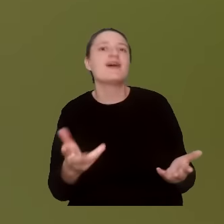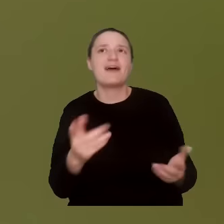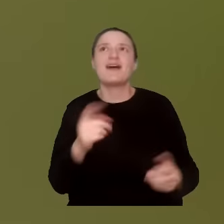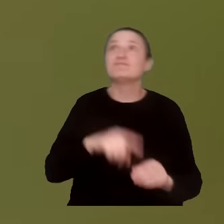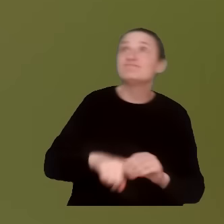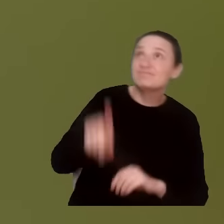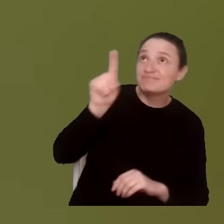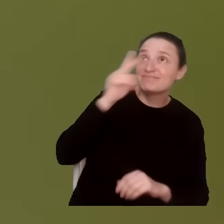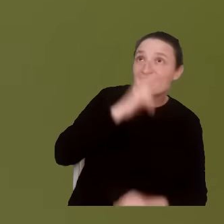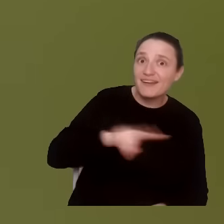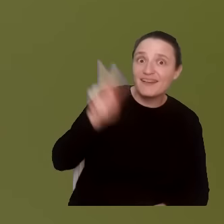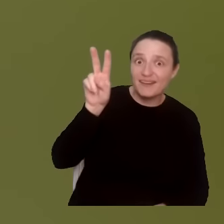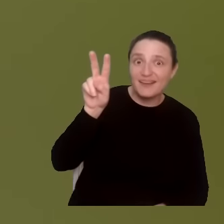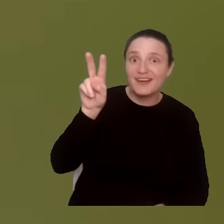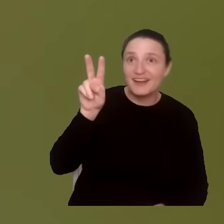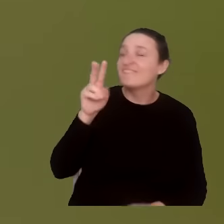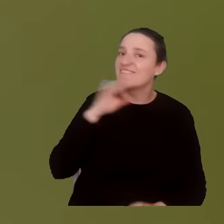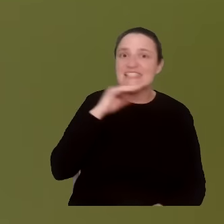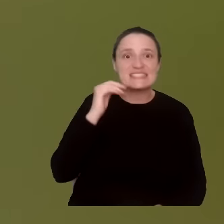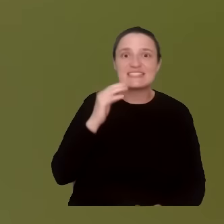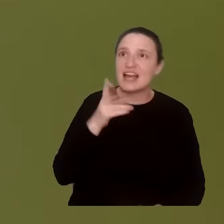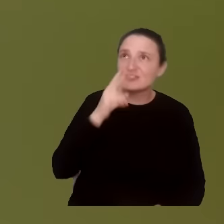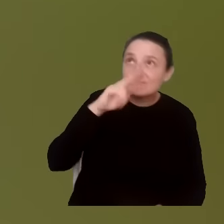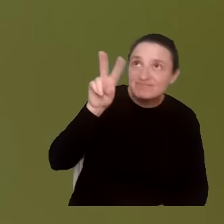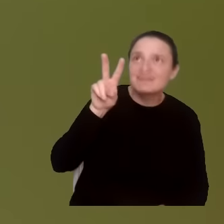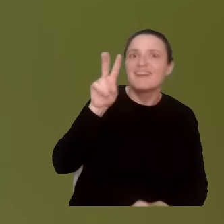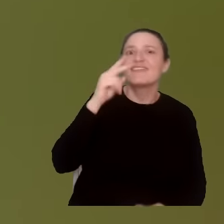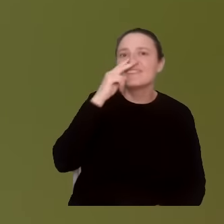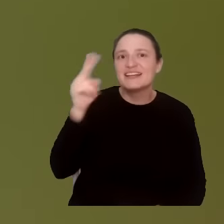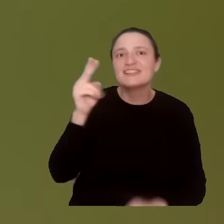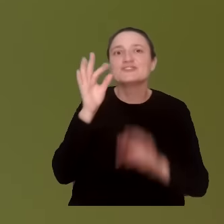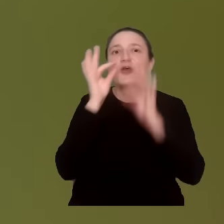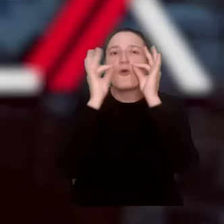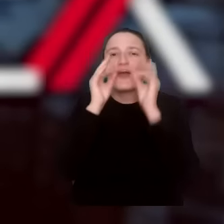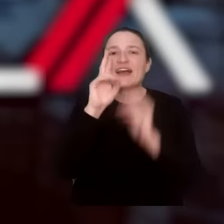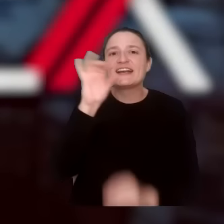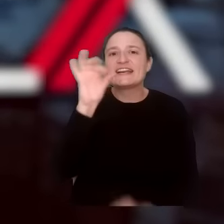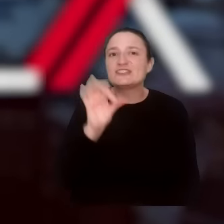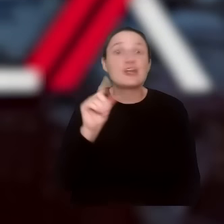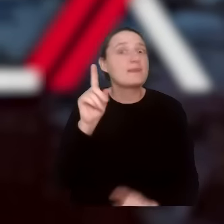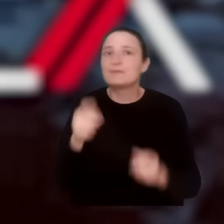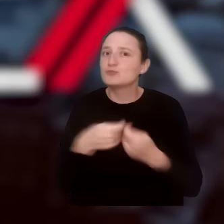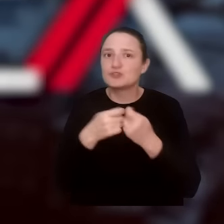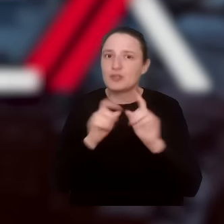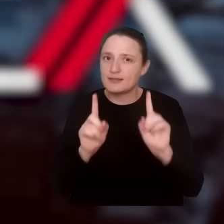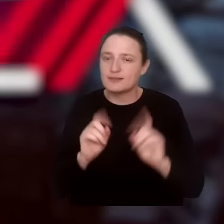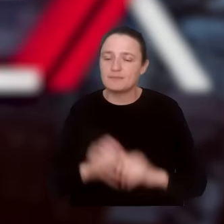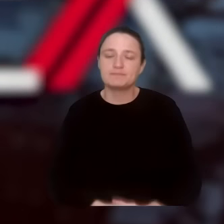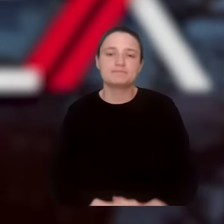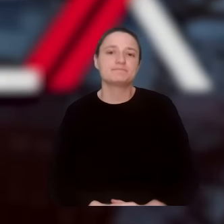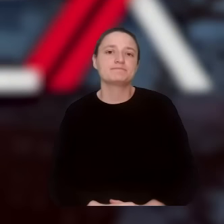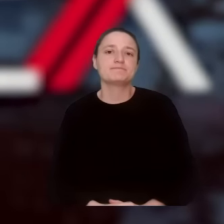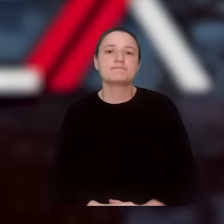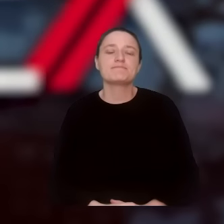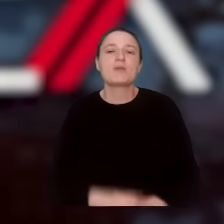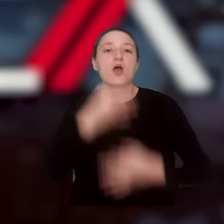Nic bardziej mylnego, wystarczy spojrzeć wysoko w górę i absolutnie nie przeszkadzać. Opera Carmen uznawana